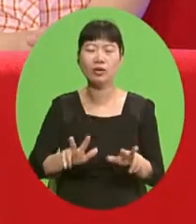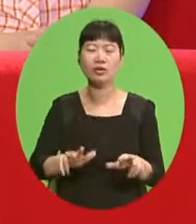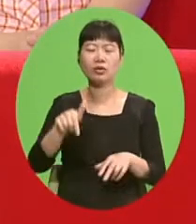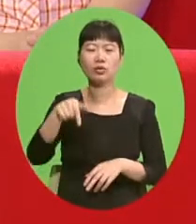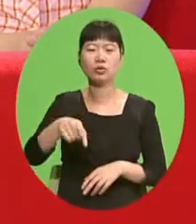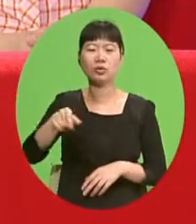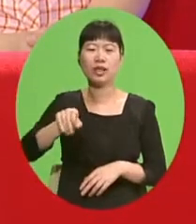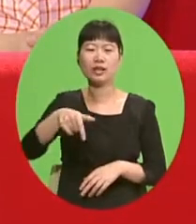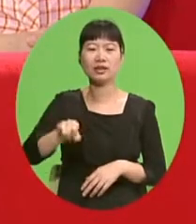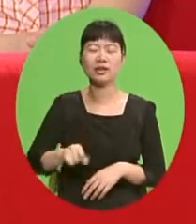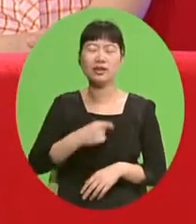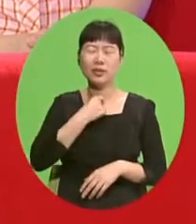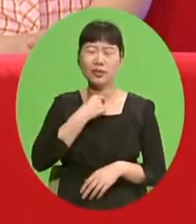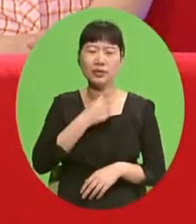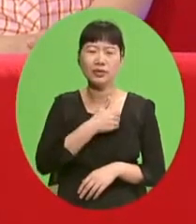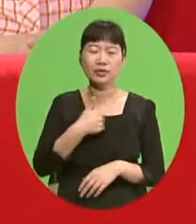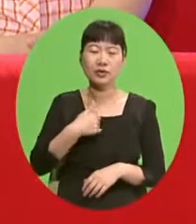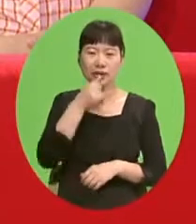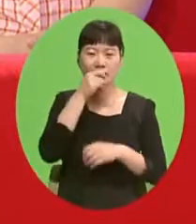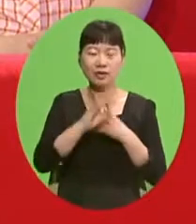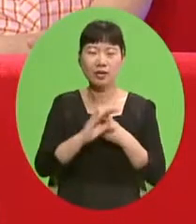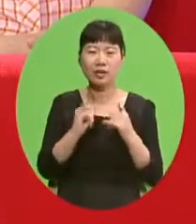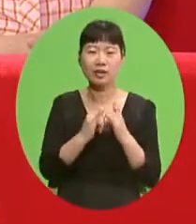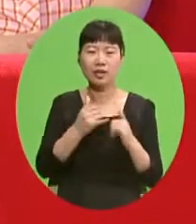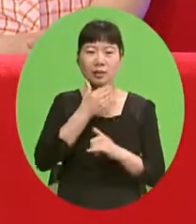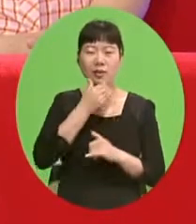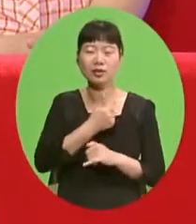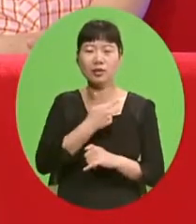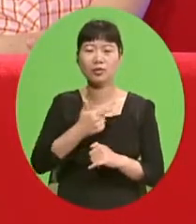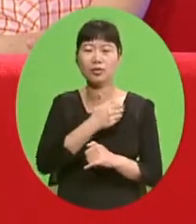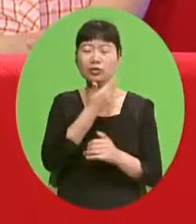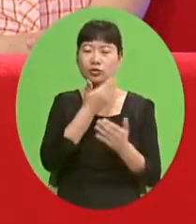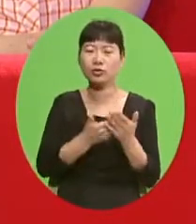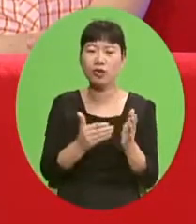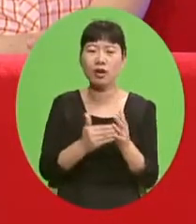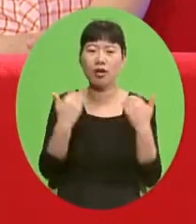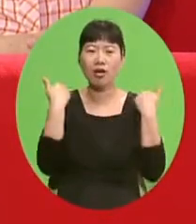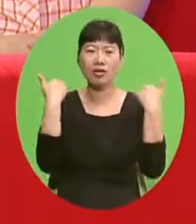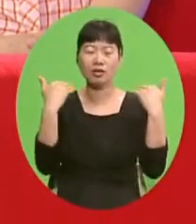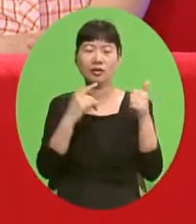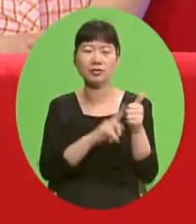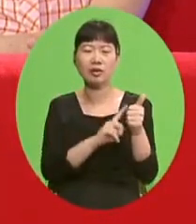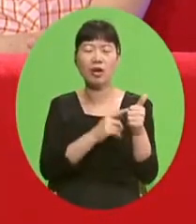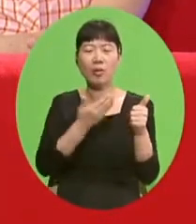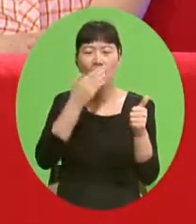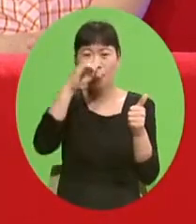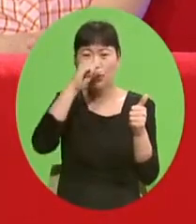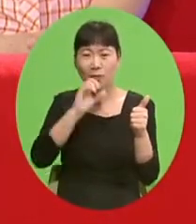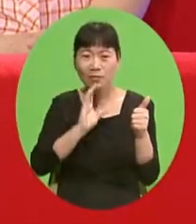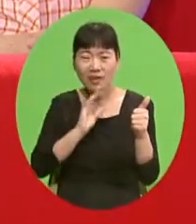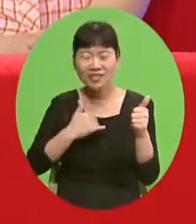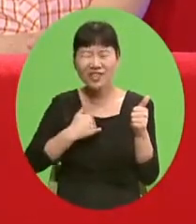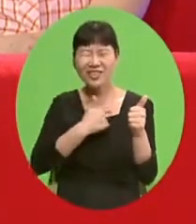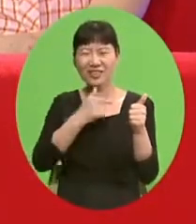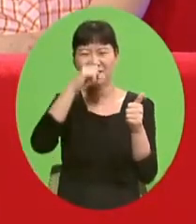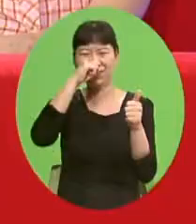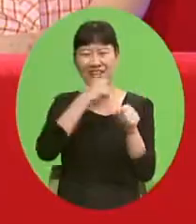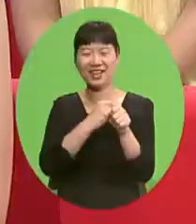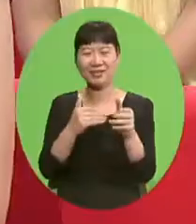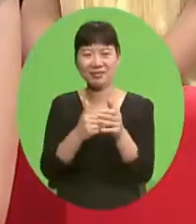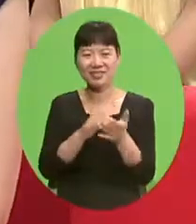구강기 욕구를 충족시킨다는 건 인간의 행복에서 너무 중요한 거예요. 우리 네. 어른들도 먹는 거 좋잖아요. 특히 전 그렇죠. 굉장히